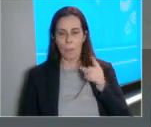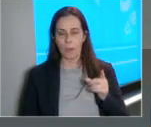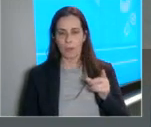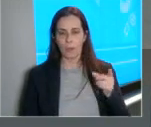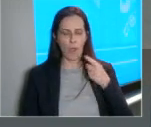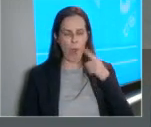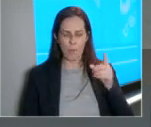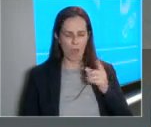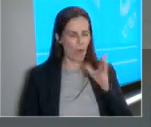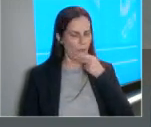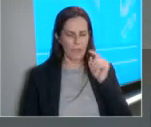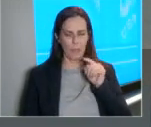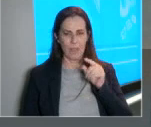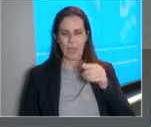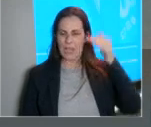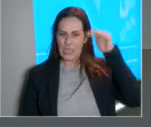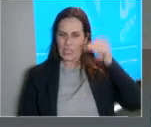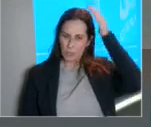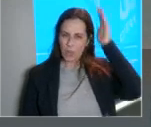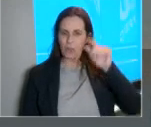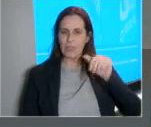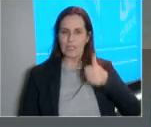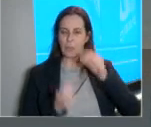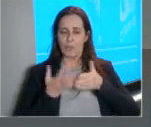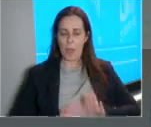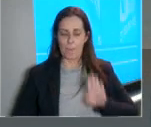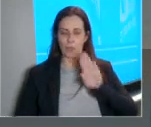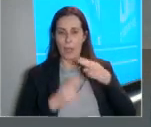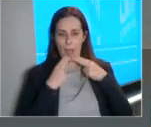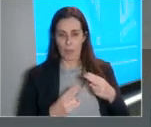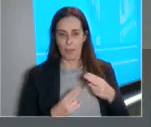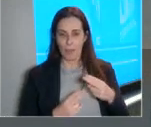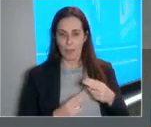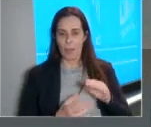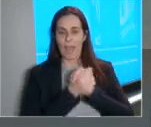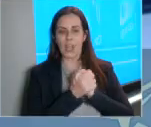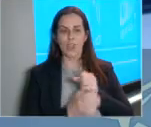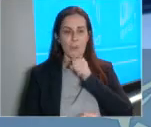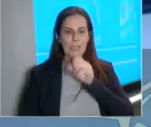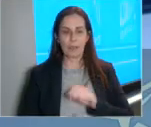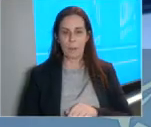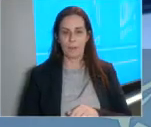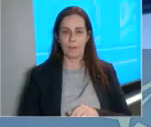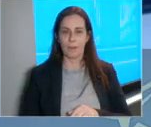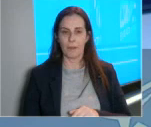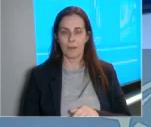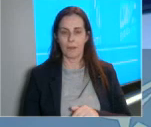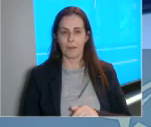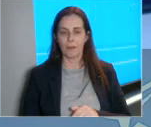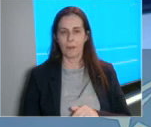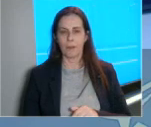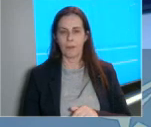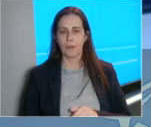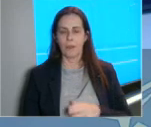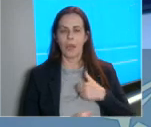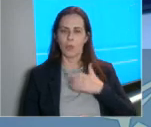נתניהו, בהקשר של שרים שממונים, סמוטריץ' ואוחנה, ויאיר נתניהו כתב לו דש מסבא וסמיילי עם לב.